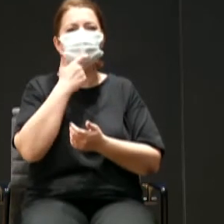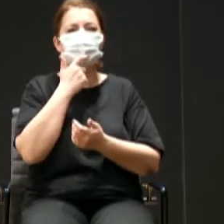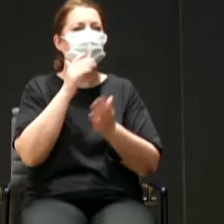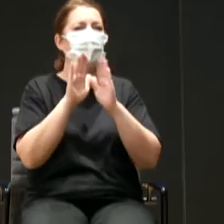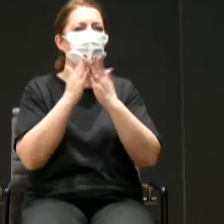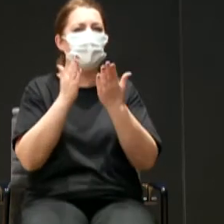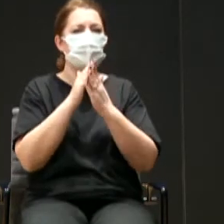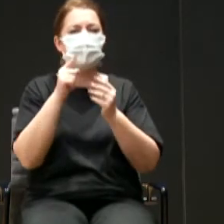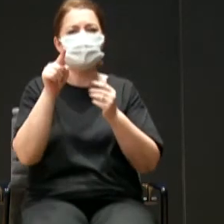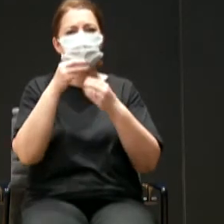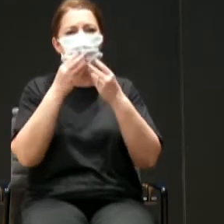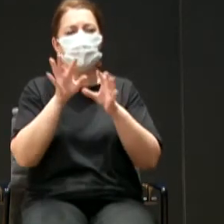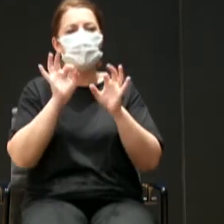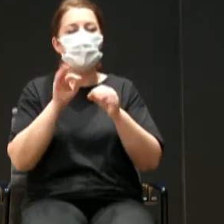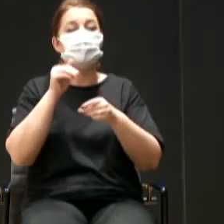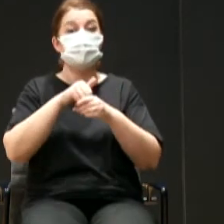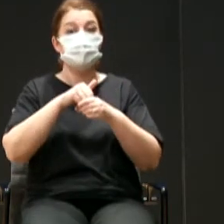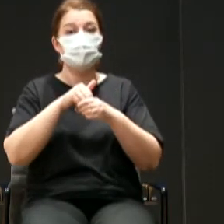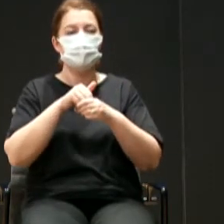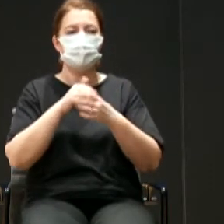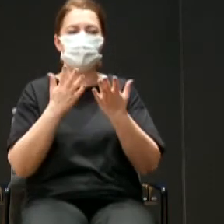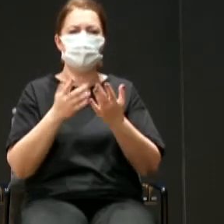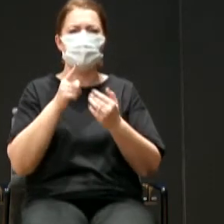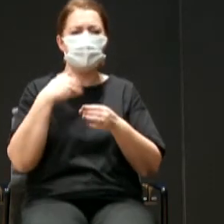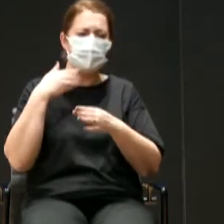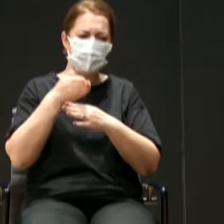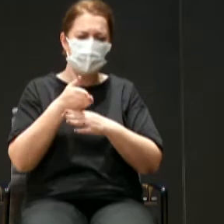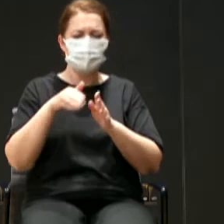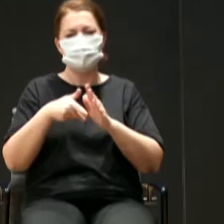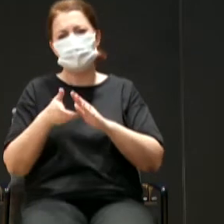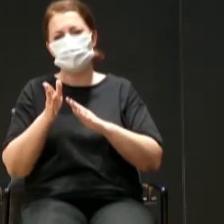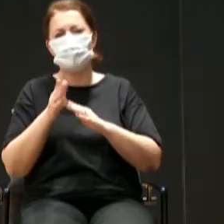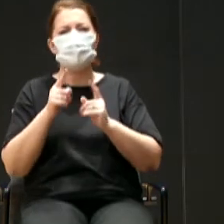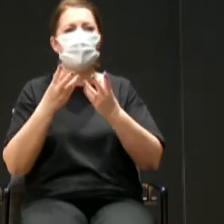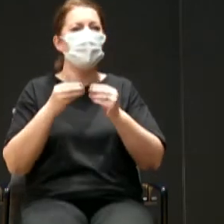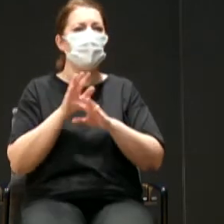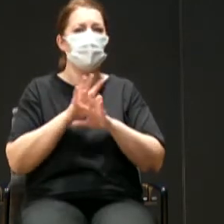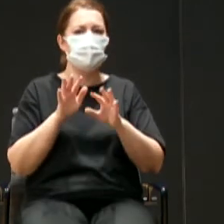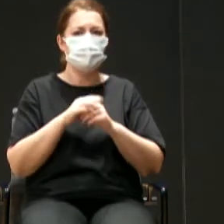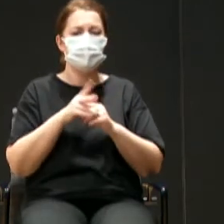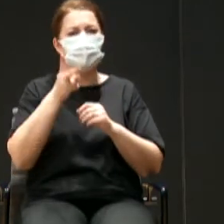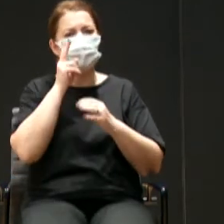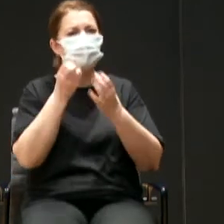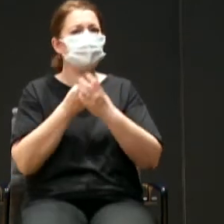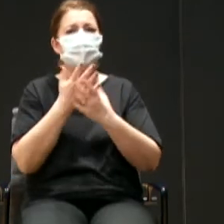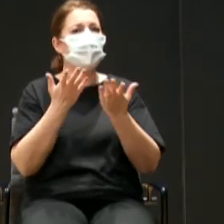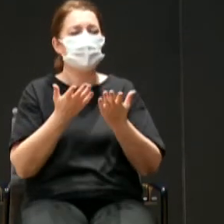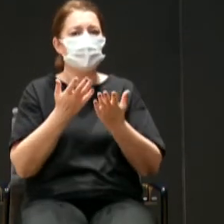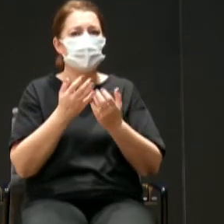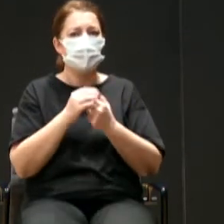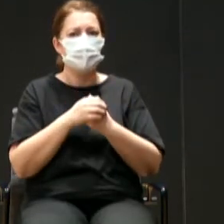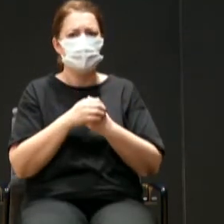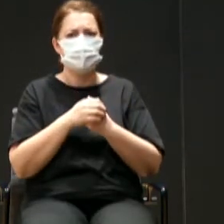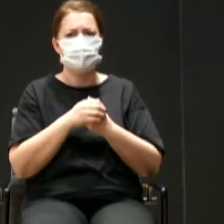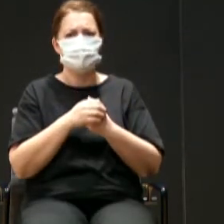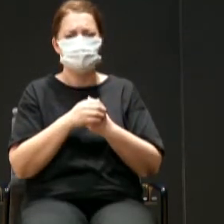vatandaşı size veriyor her seçimde. Ya bu geliyoruz gidiyoruz da olmaz bu işler. Sonuca gelin ya. Şapkanız